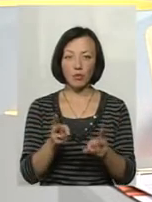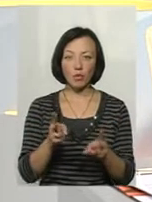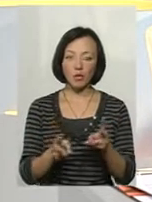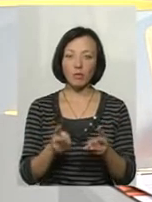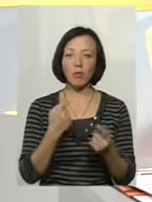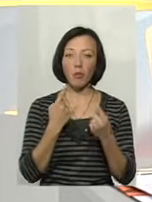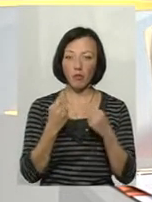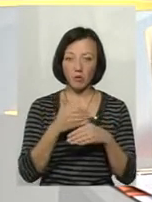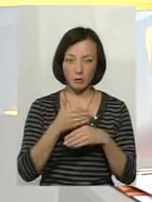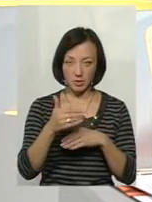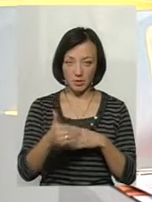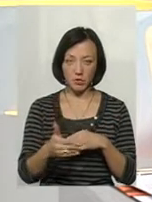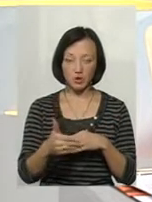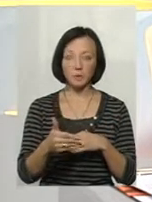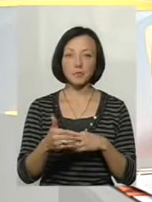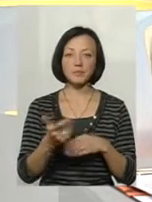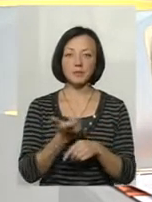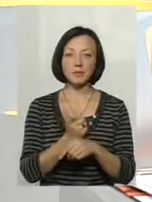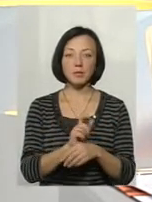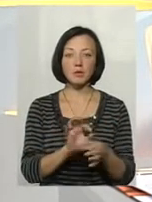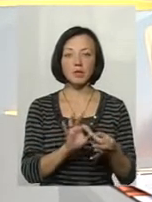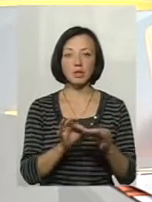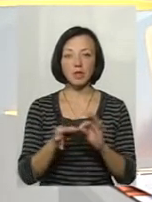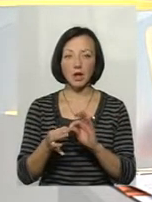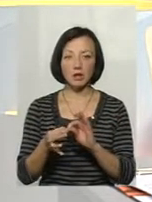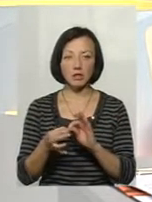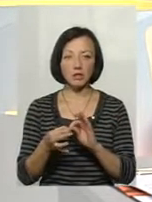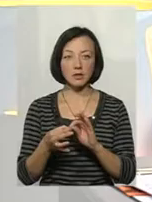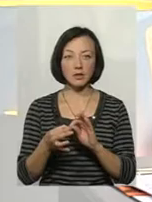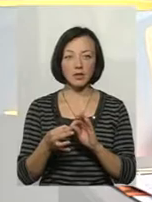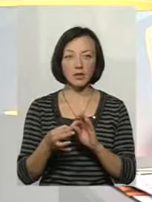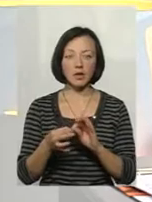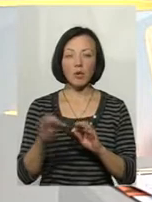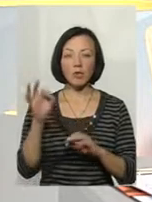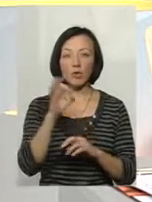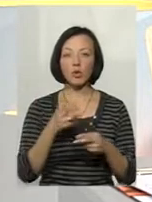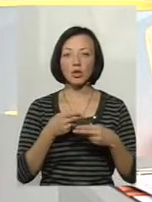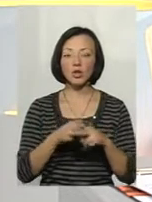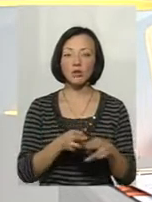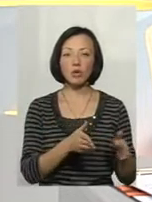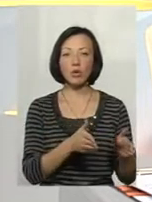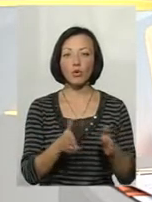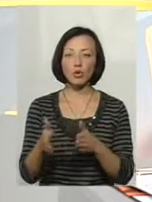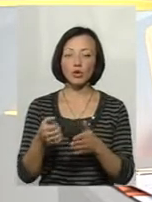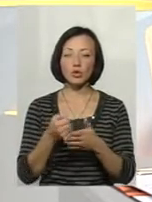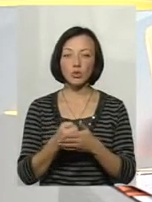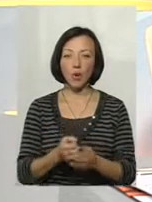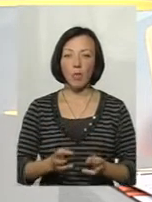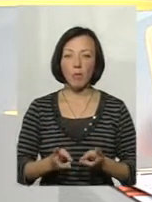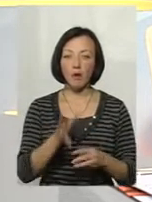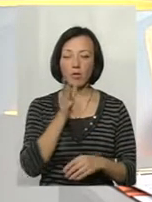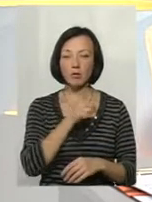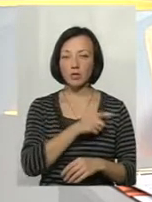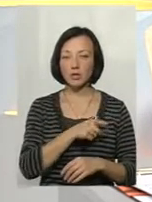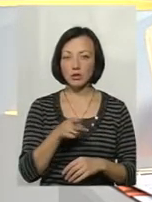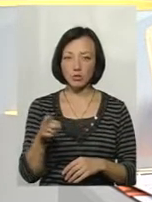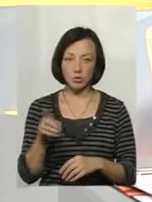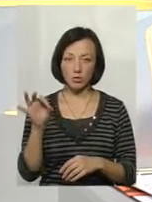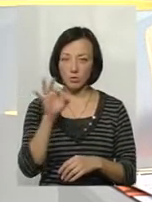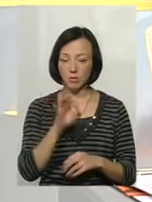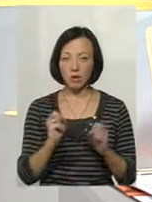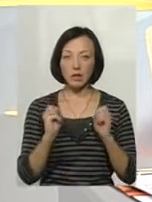ми ще поговоримо, так? Більш детальніше. Про технічну готовність до опалювального сезону, про